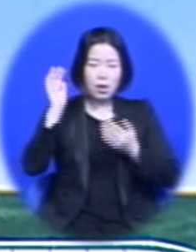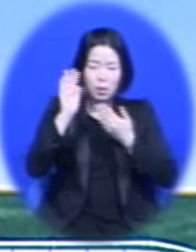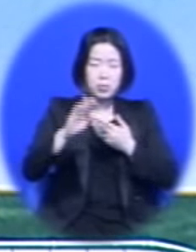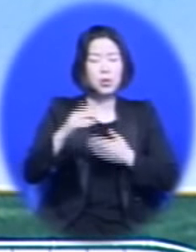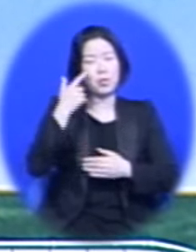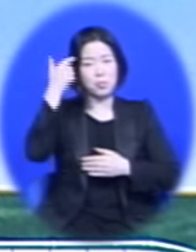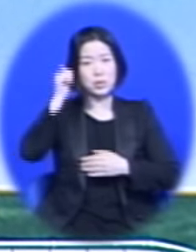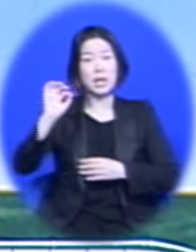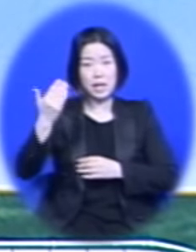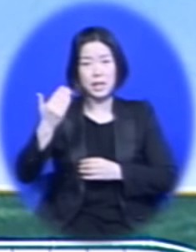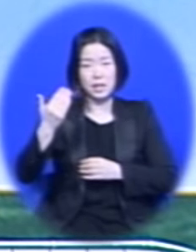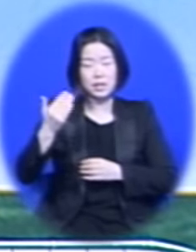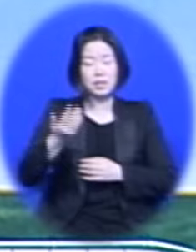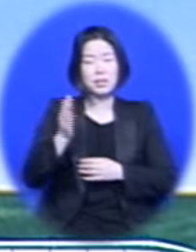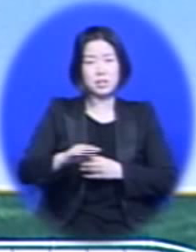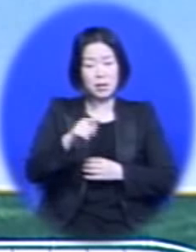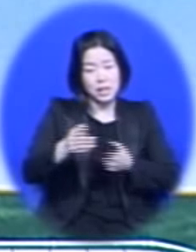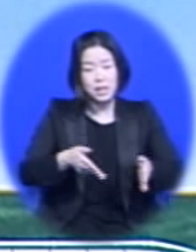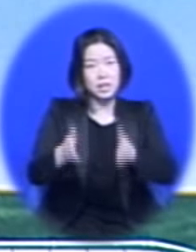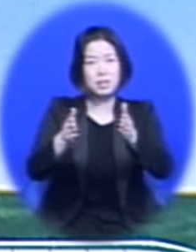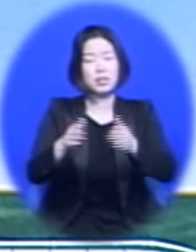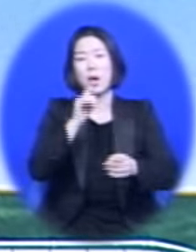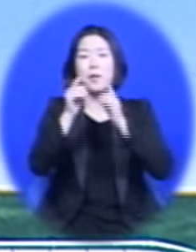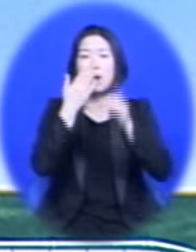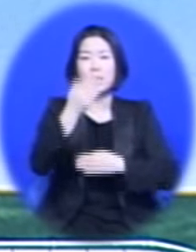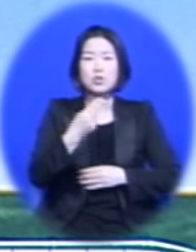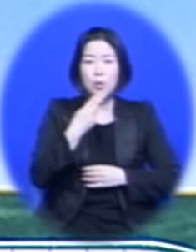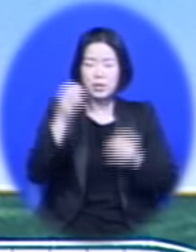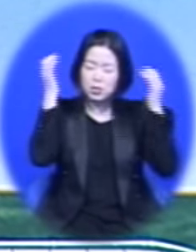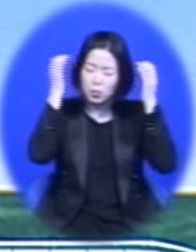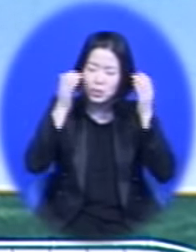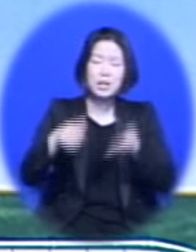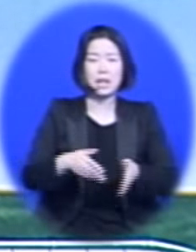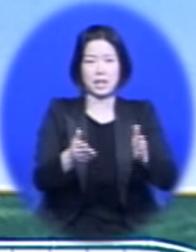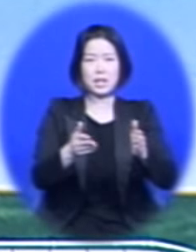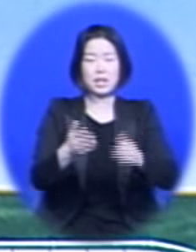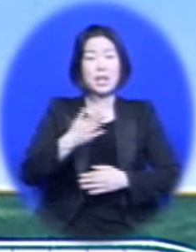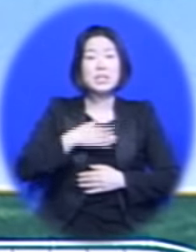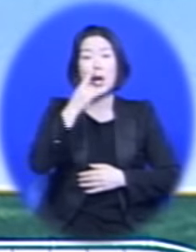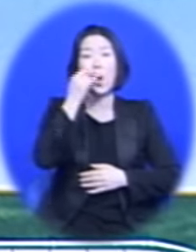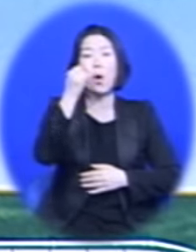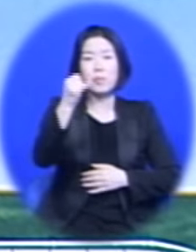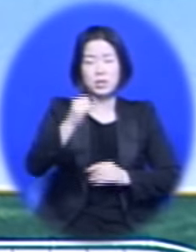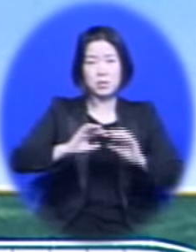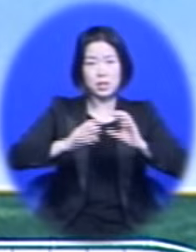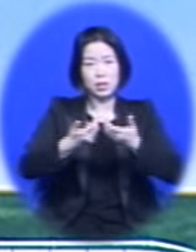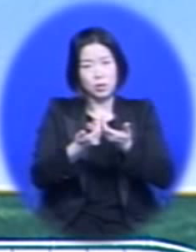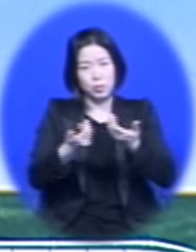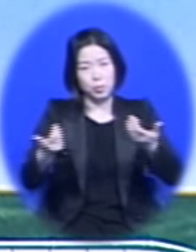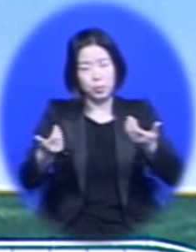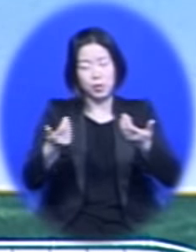없이 이 길을 가지만 이 길은 말할 수 없는 고생의 길이야. 저희 어머님이 돌아가시기